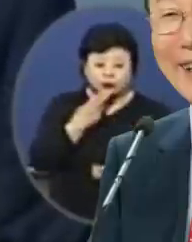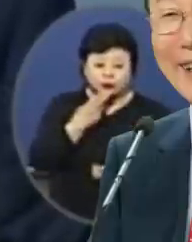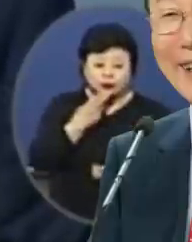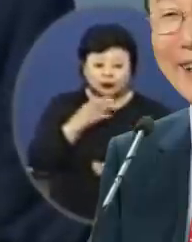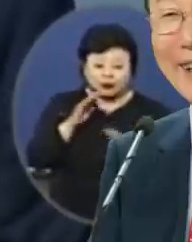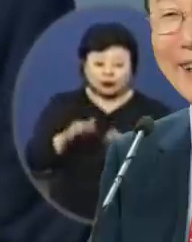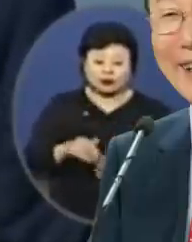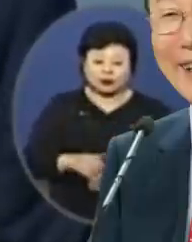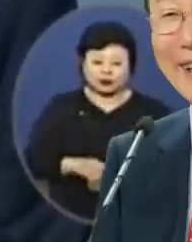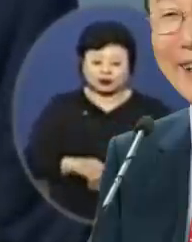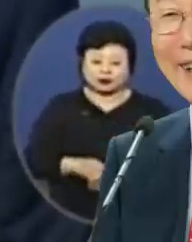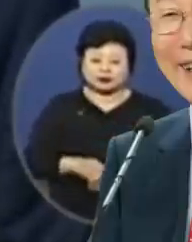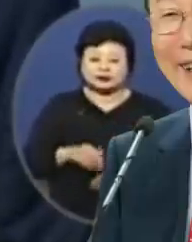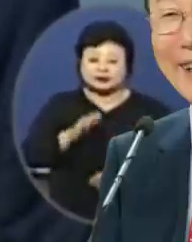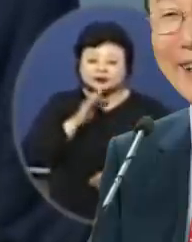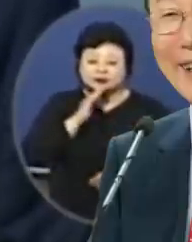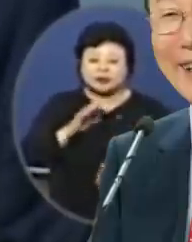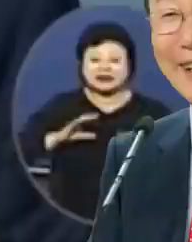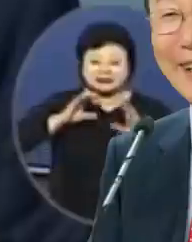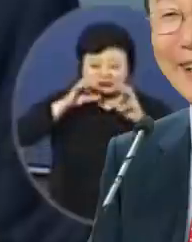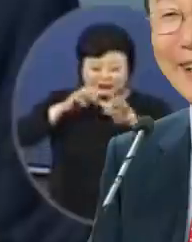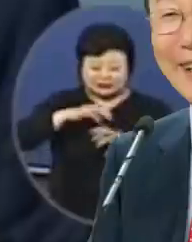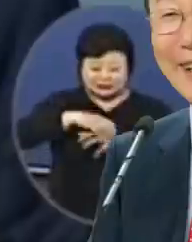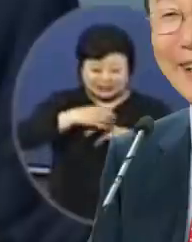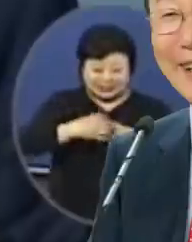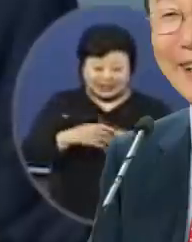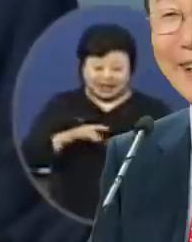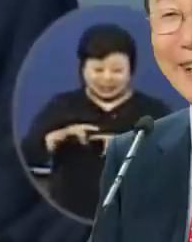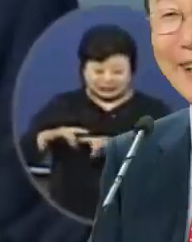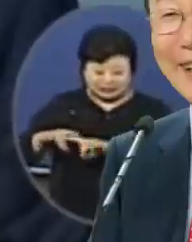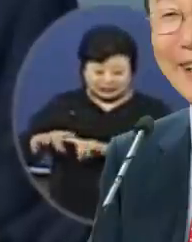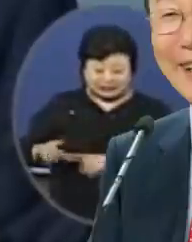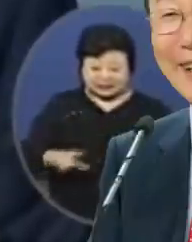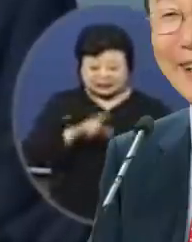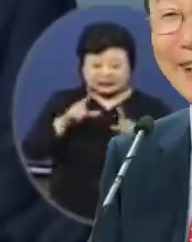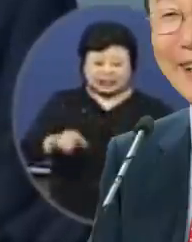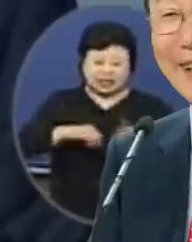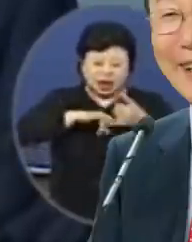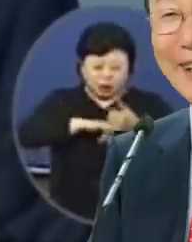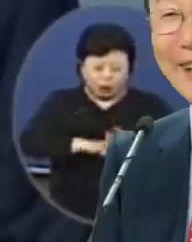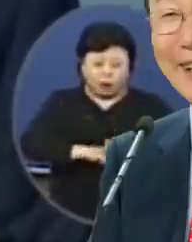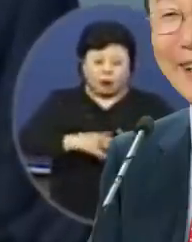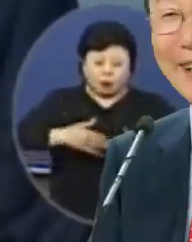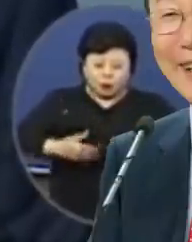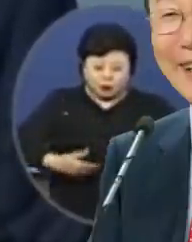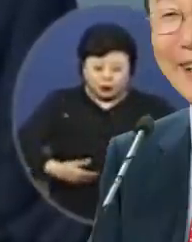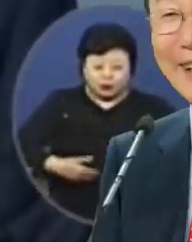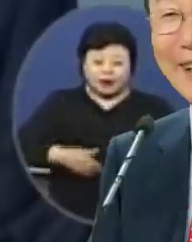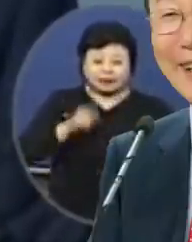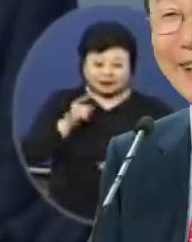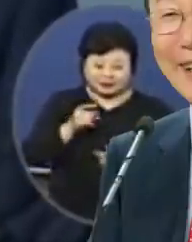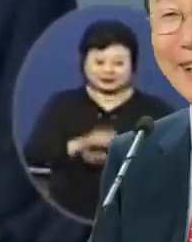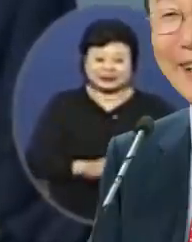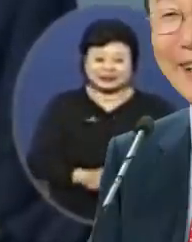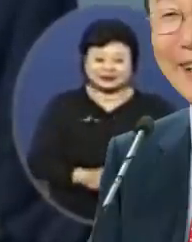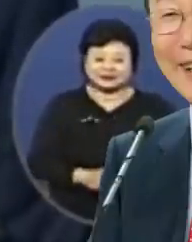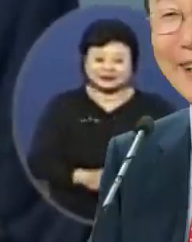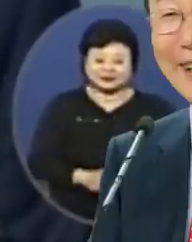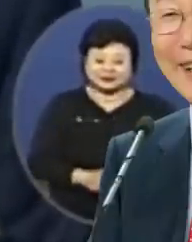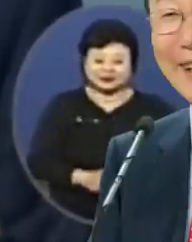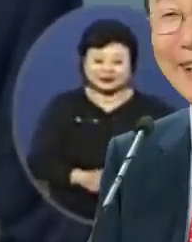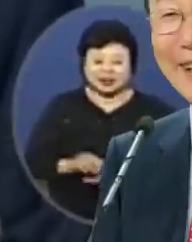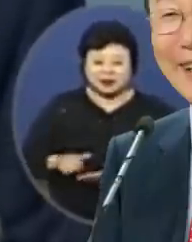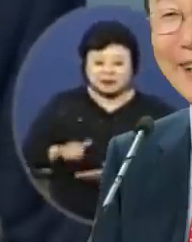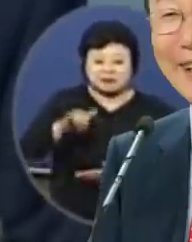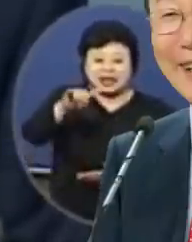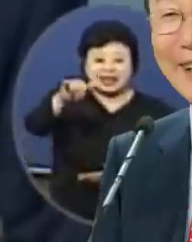오늘 문명한 세계에 전기는 생활의 필수 불가결한 것입니다.